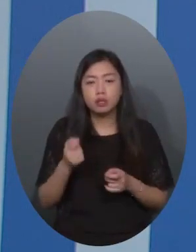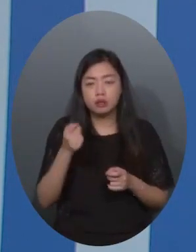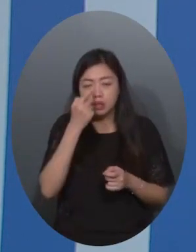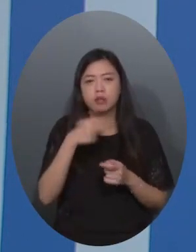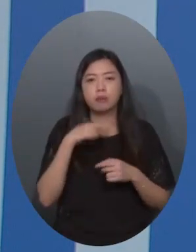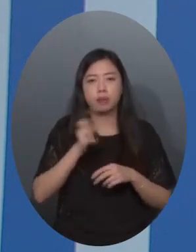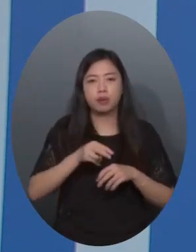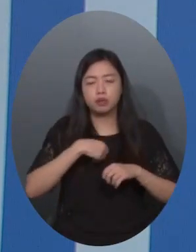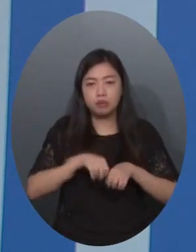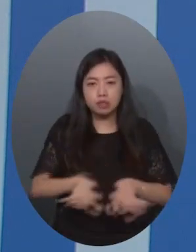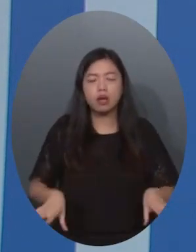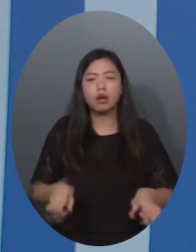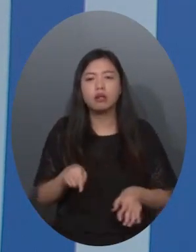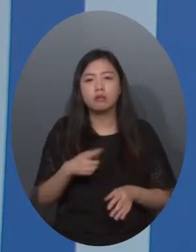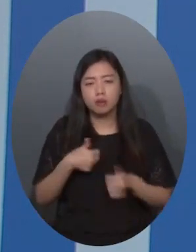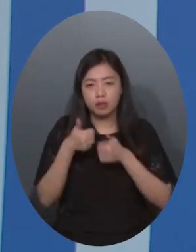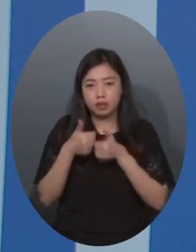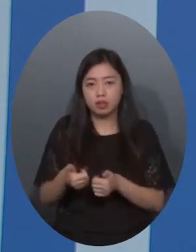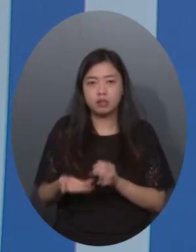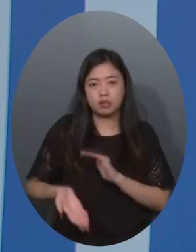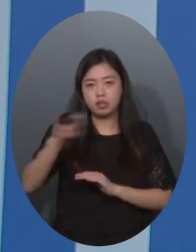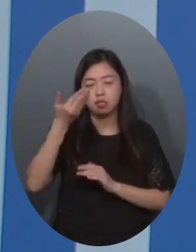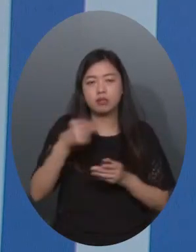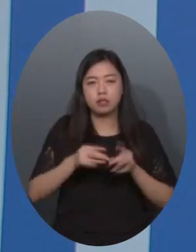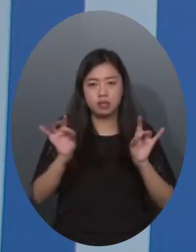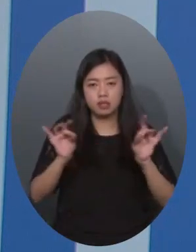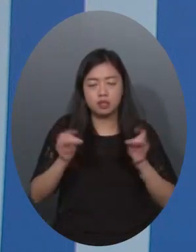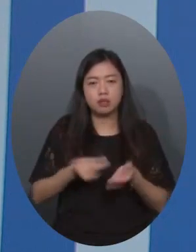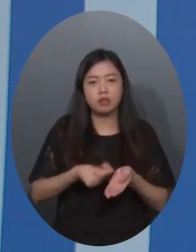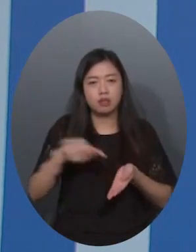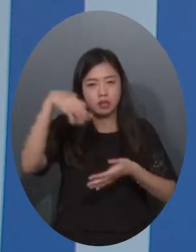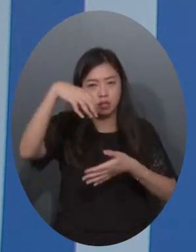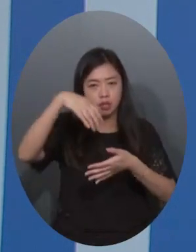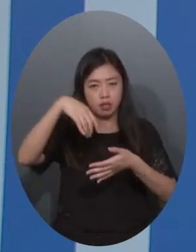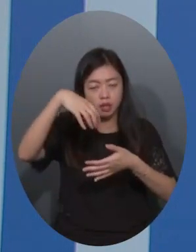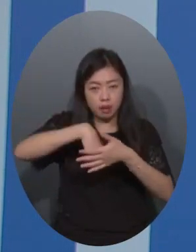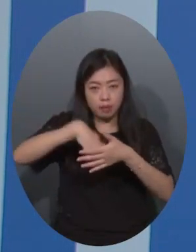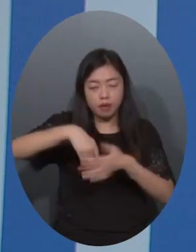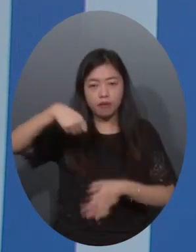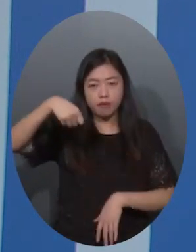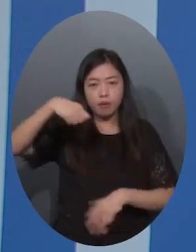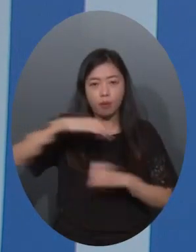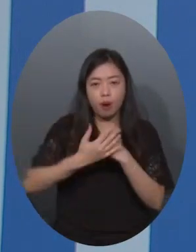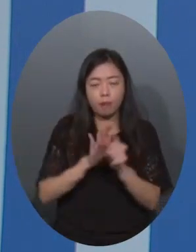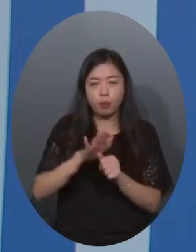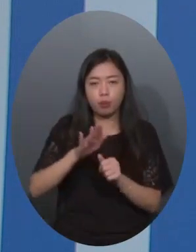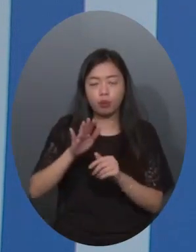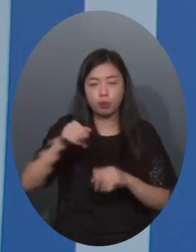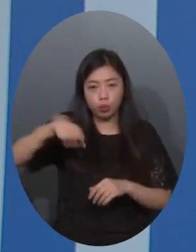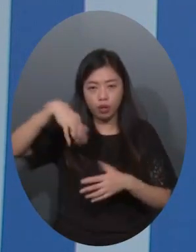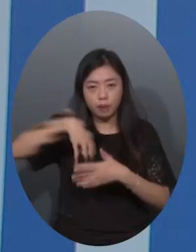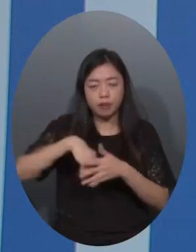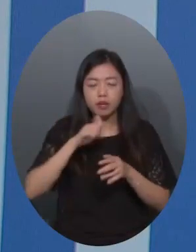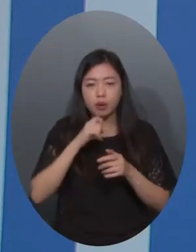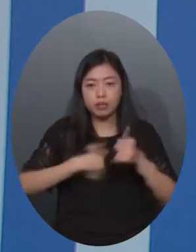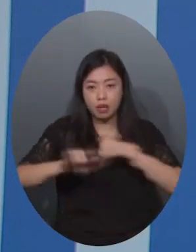散，请大家依照较早时派给大家的环保袋入面的火警疏散安全指示离